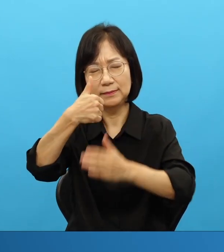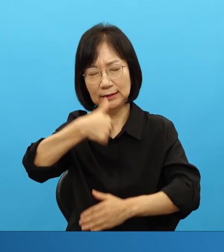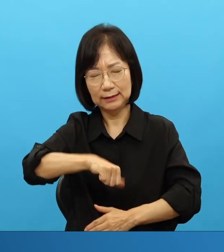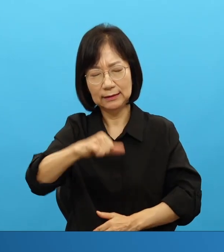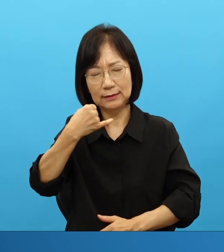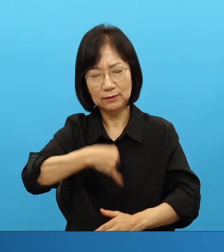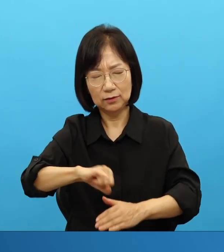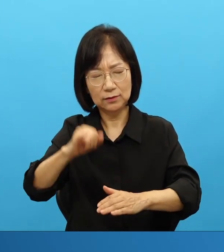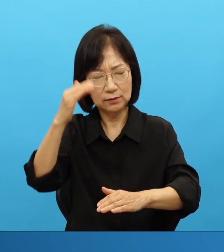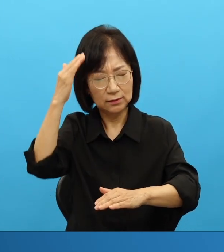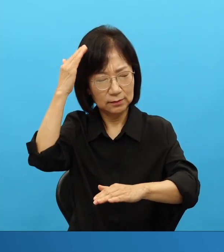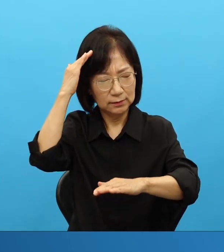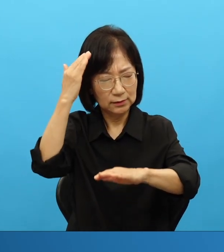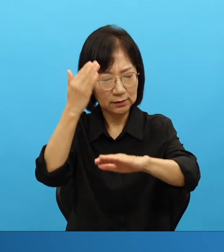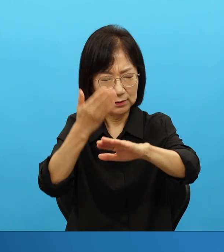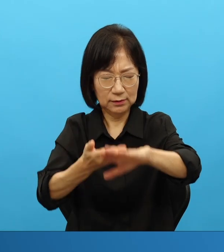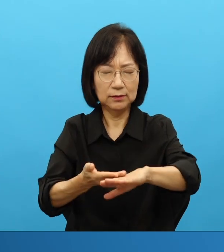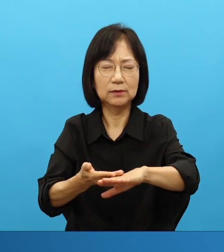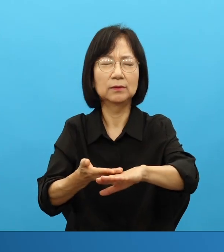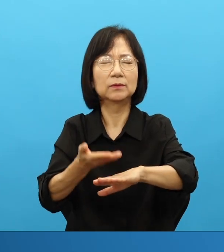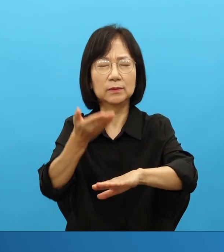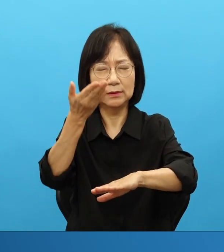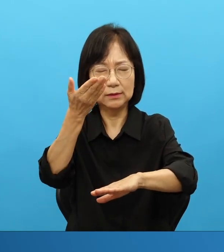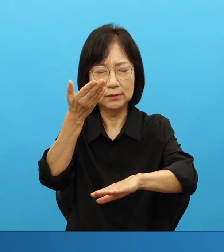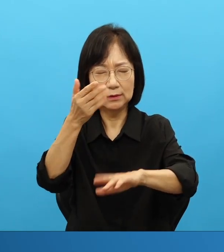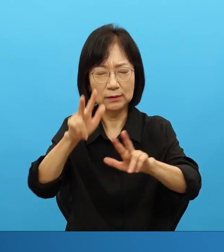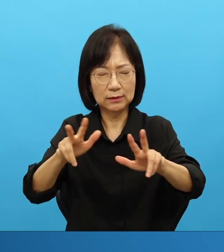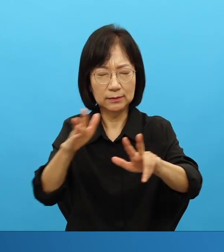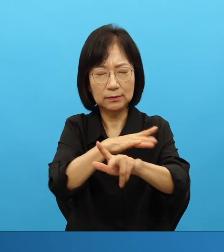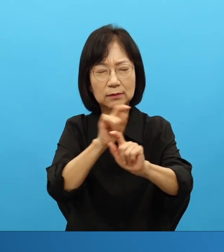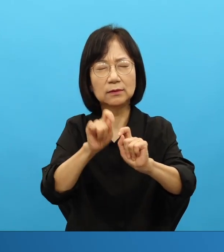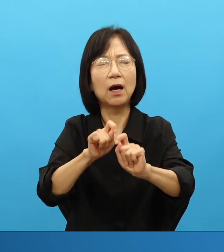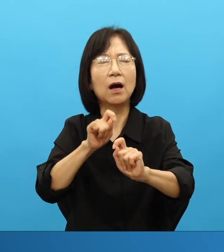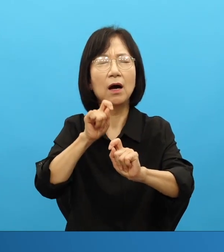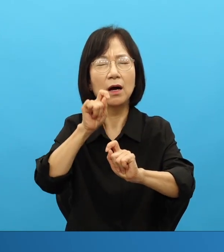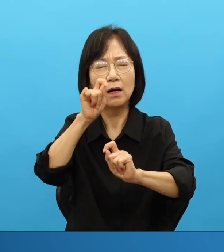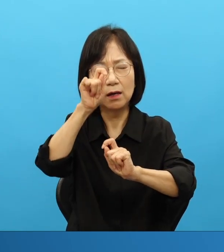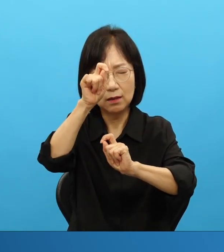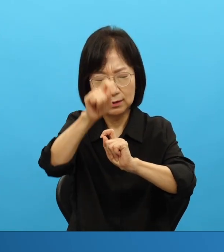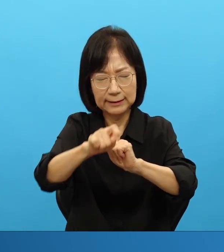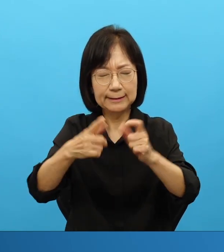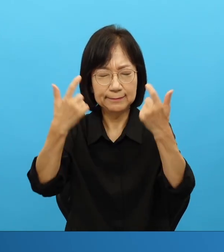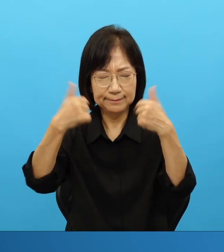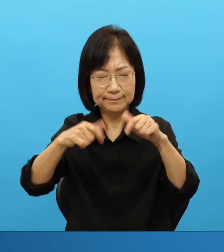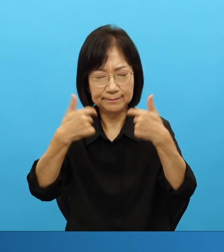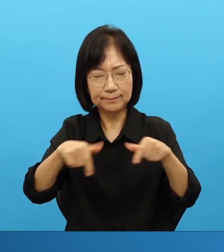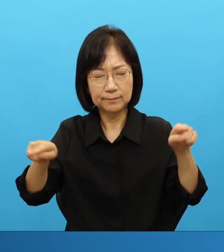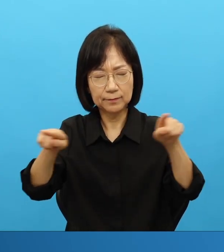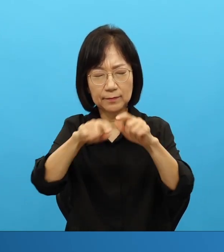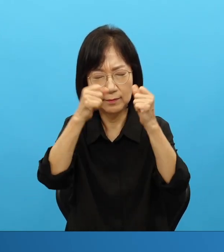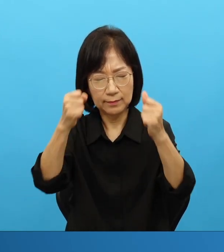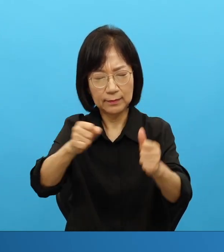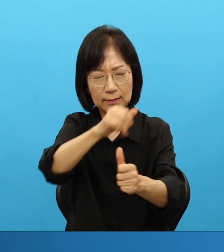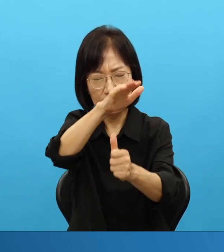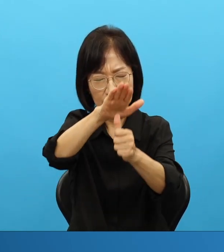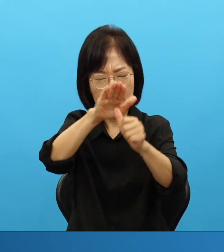be comforted from God and take hold of that comfort to comfort others in the world, 지금부터 영원까지 be both now 항상